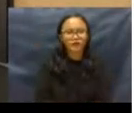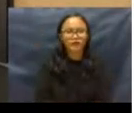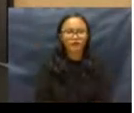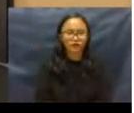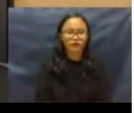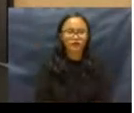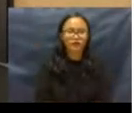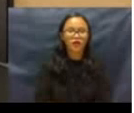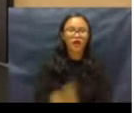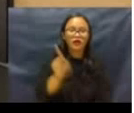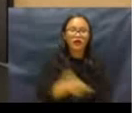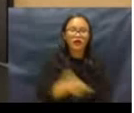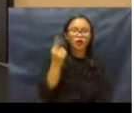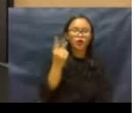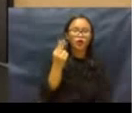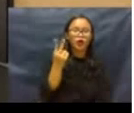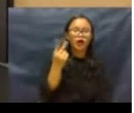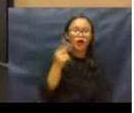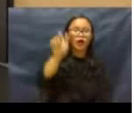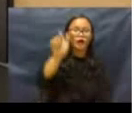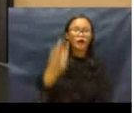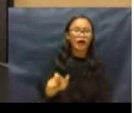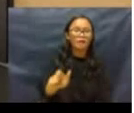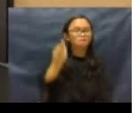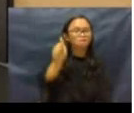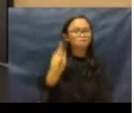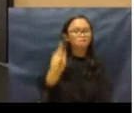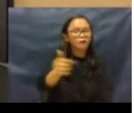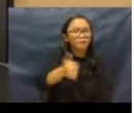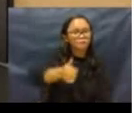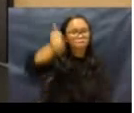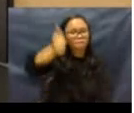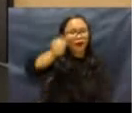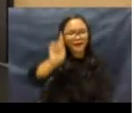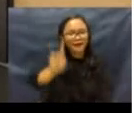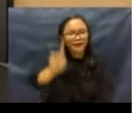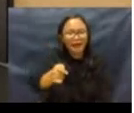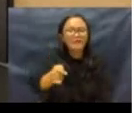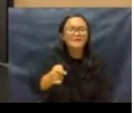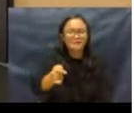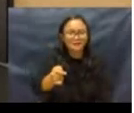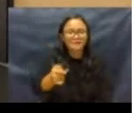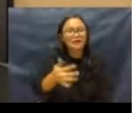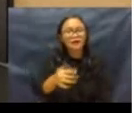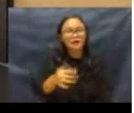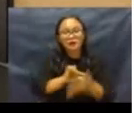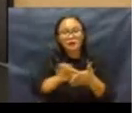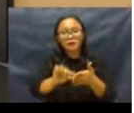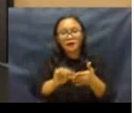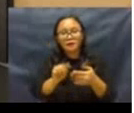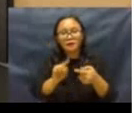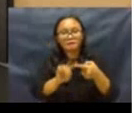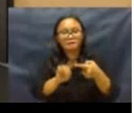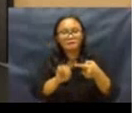dua orang pemenang pada siang hari ini. Dan pemenang pertama langsung saya akan